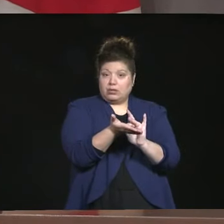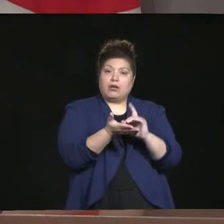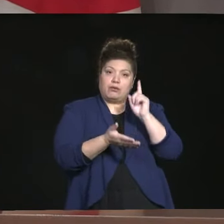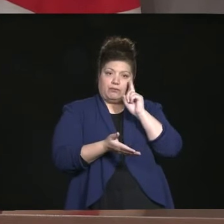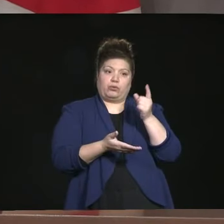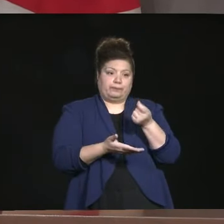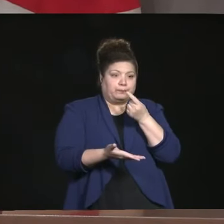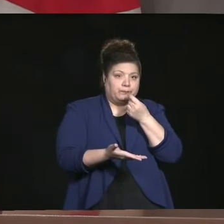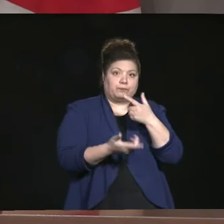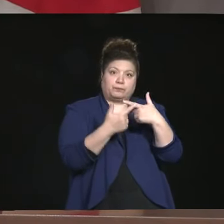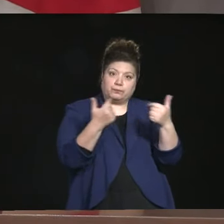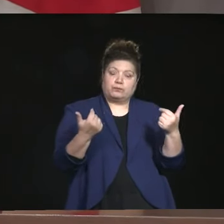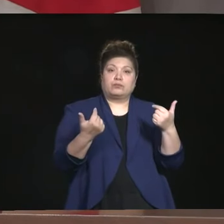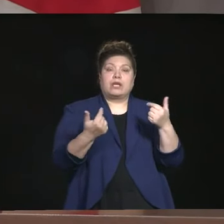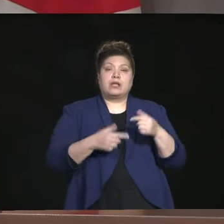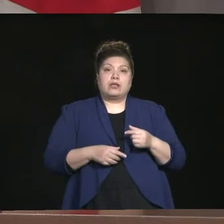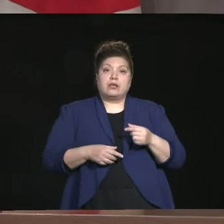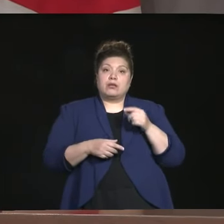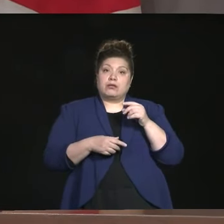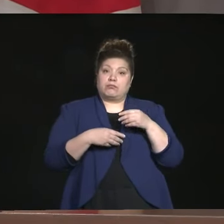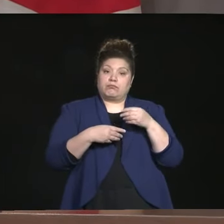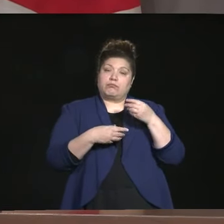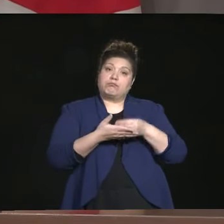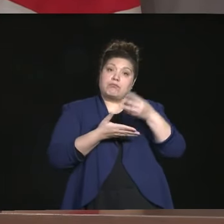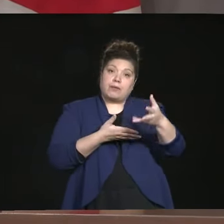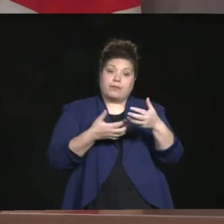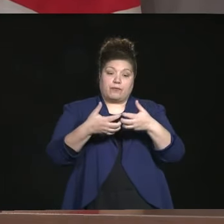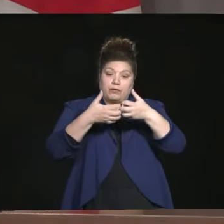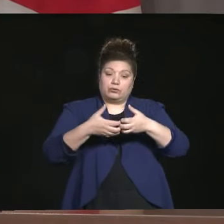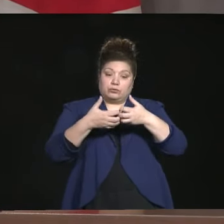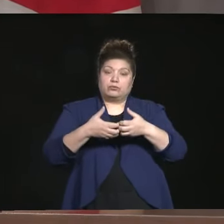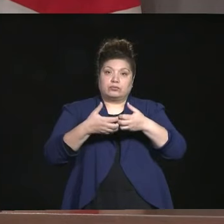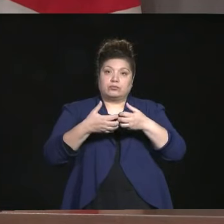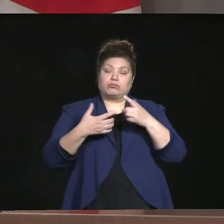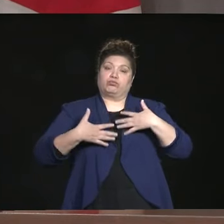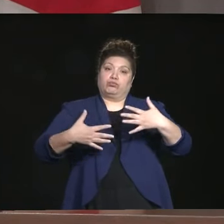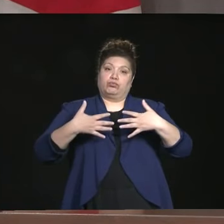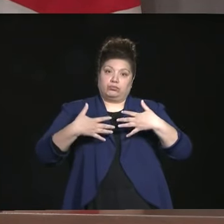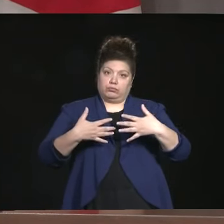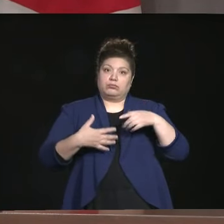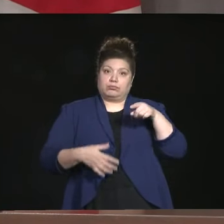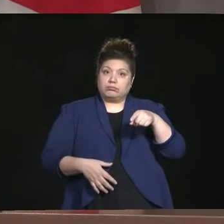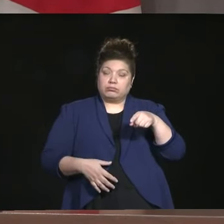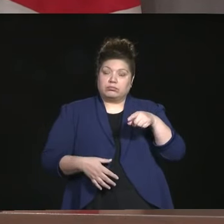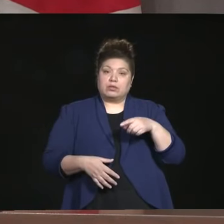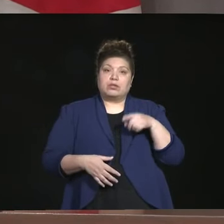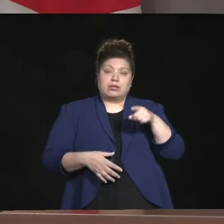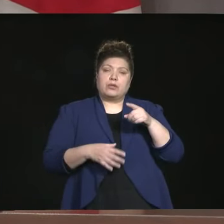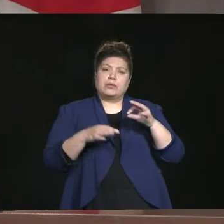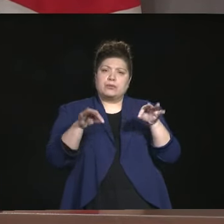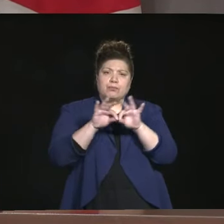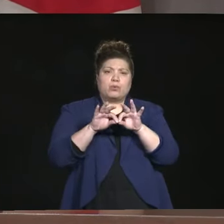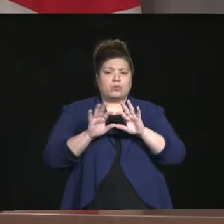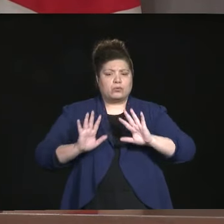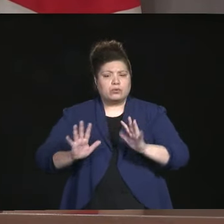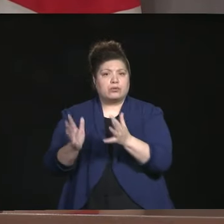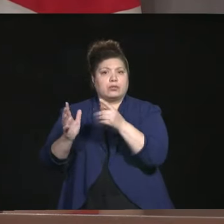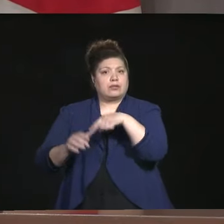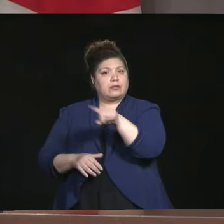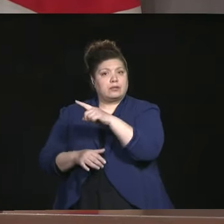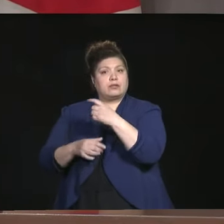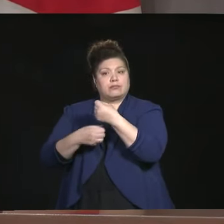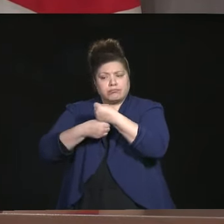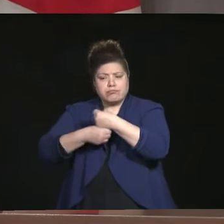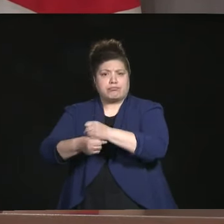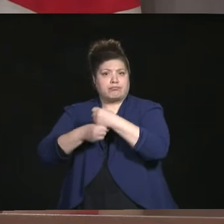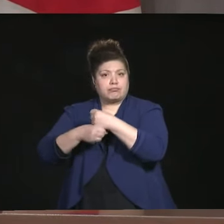faisons aussi le point sur l'importante mobilisation de la capacité productive du gouvernement et des entreprises